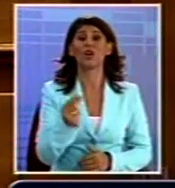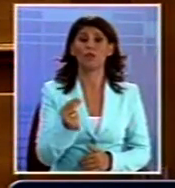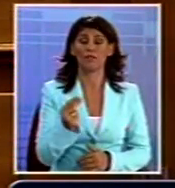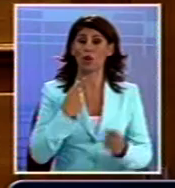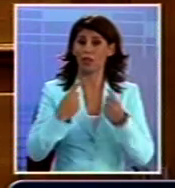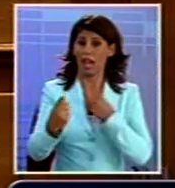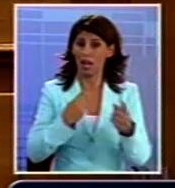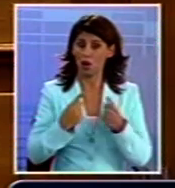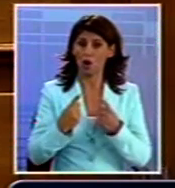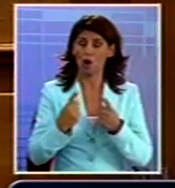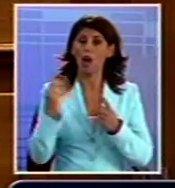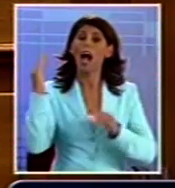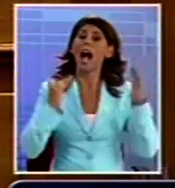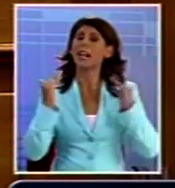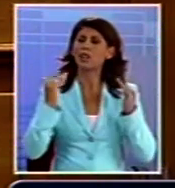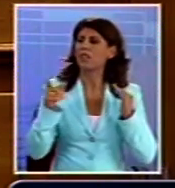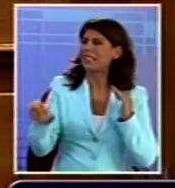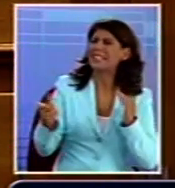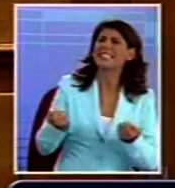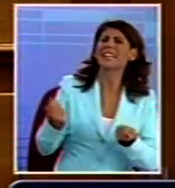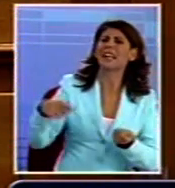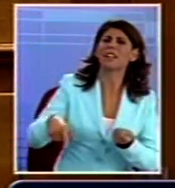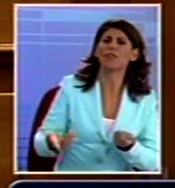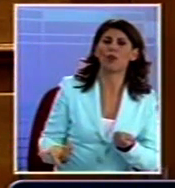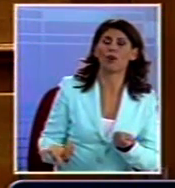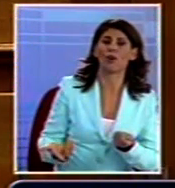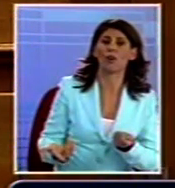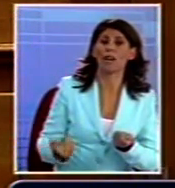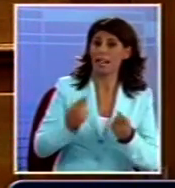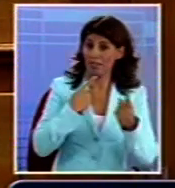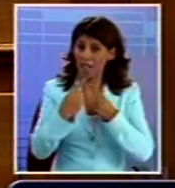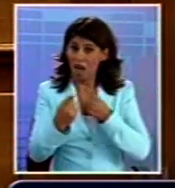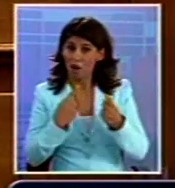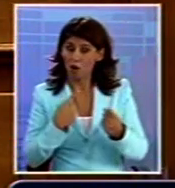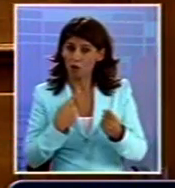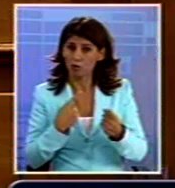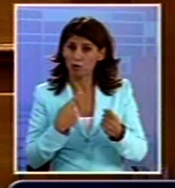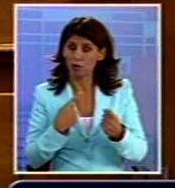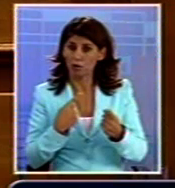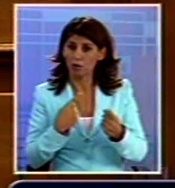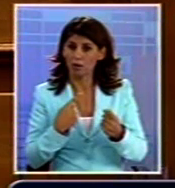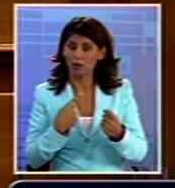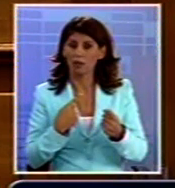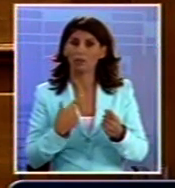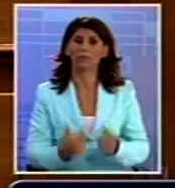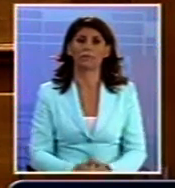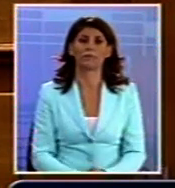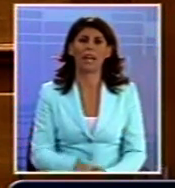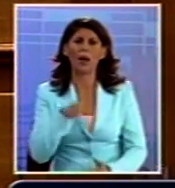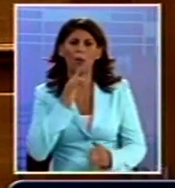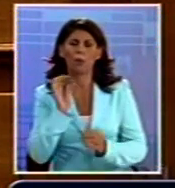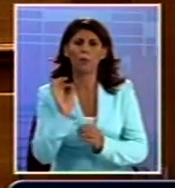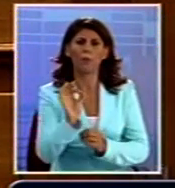διάλογο, αναρωτηθείτε τι κάνετε εσείς γι' αυτό. Είναι διάλογος να εκτοξεύετε λάσπη